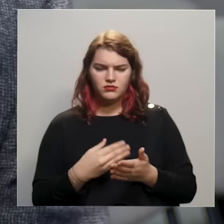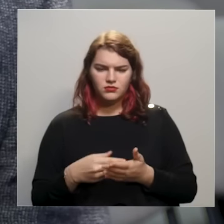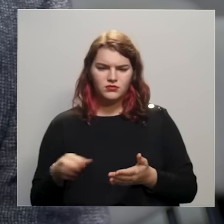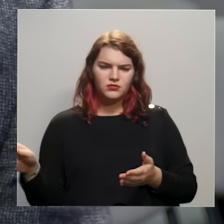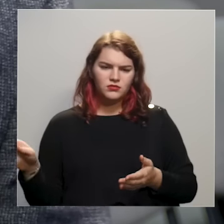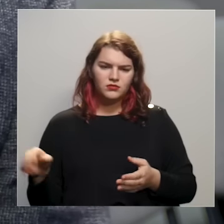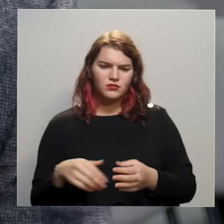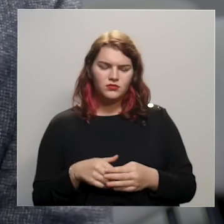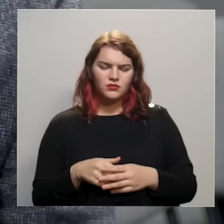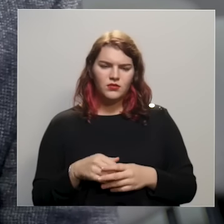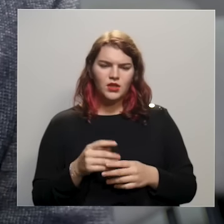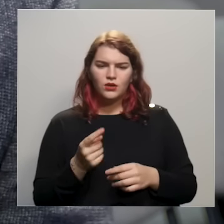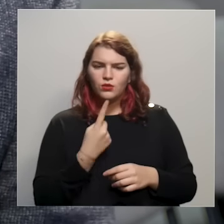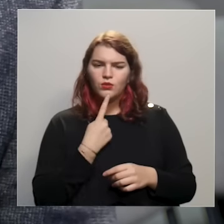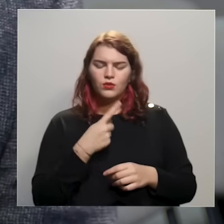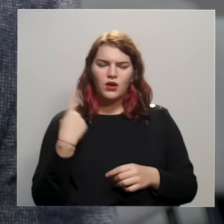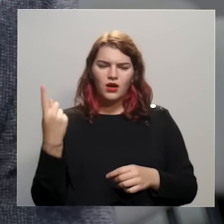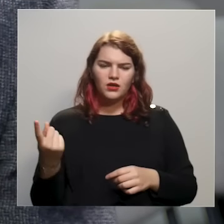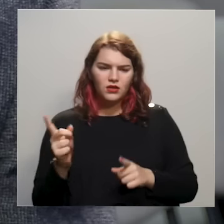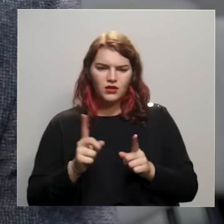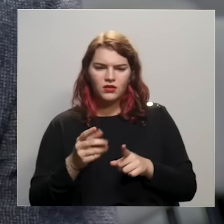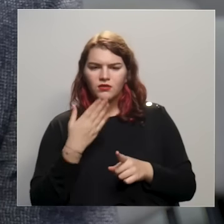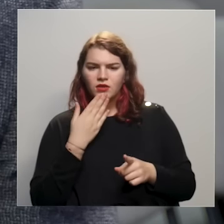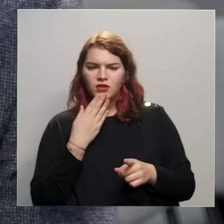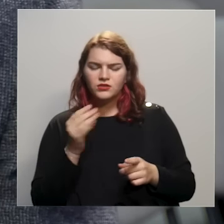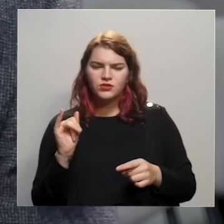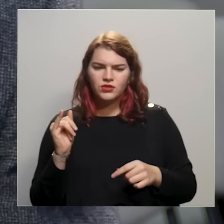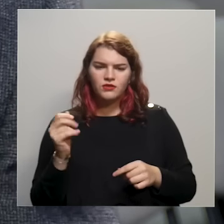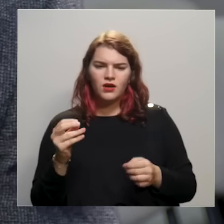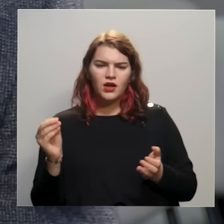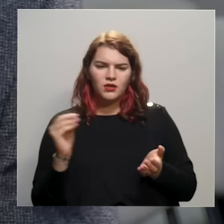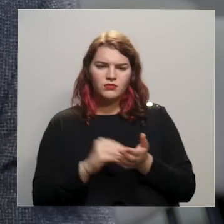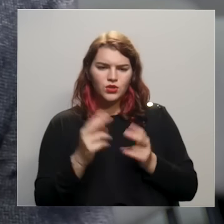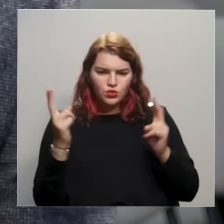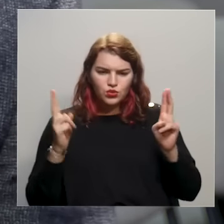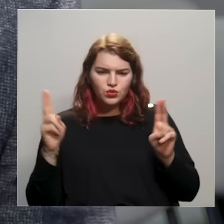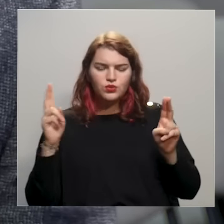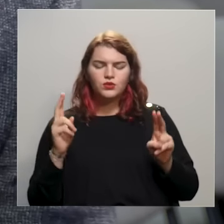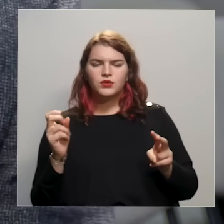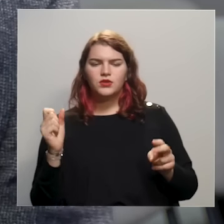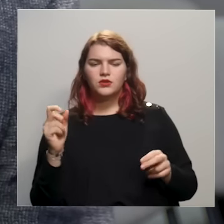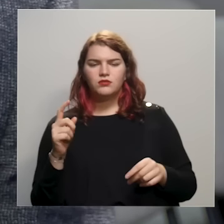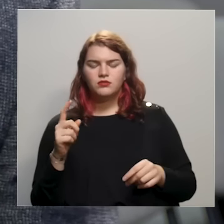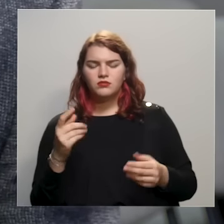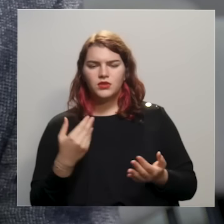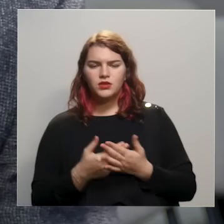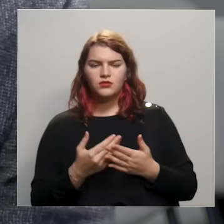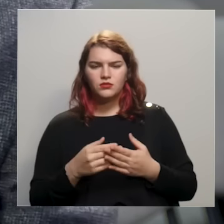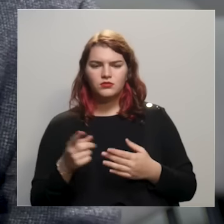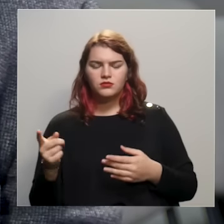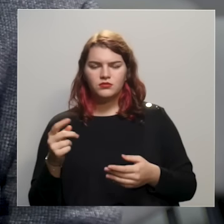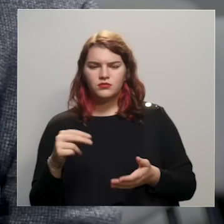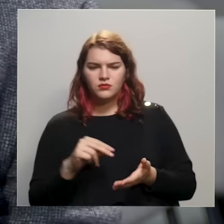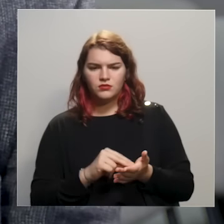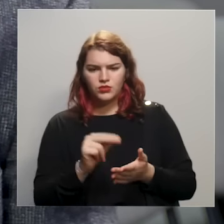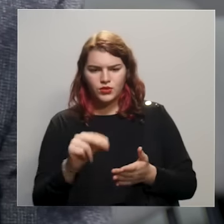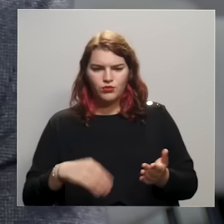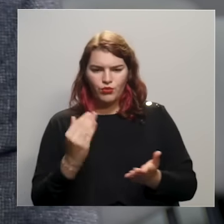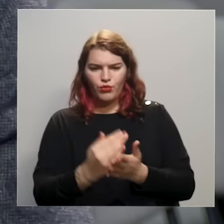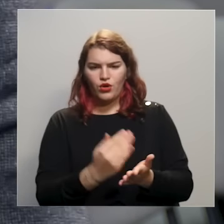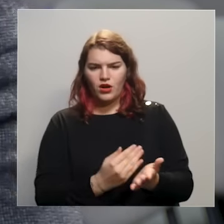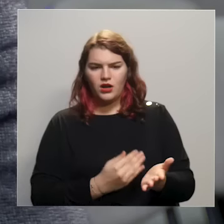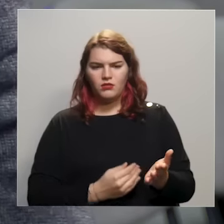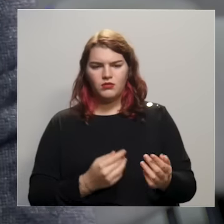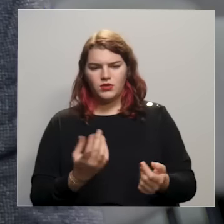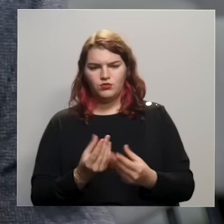aveam de pe un an pe altul. Dacă vrea cineva să ne aibă să mergem la nunta lor, să le la evenimente, ne lua... Era programare pe da, un